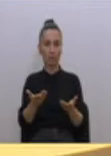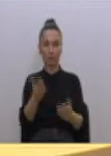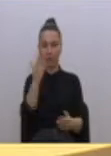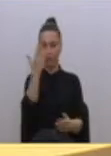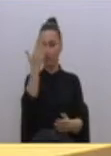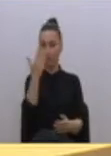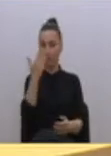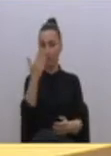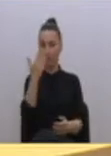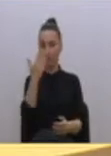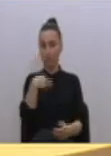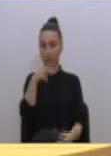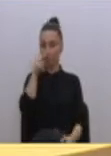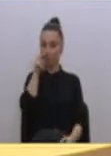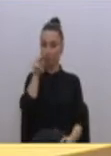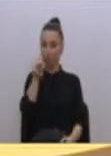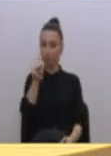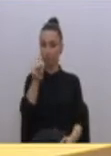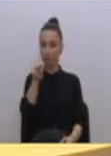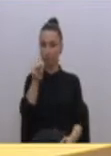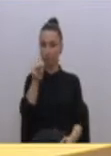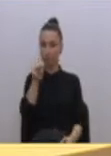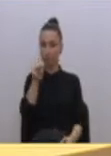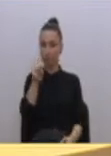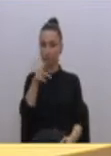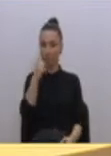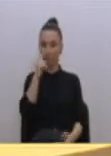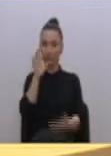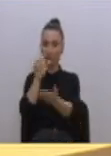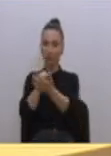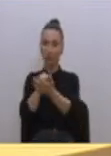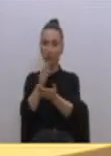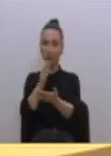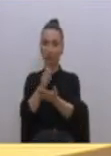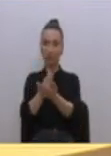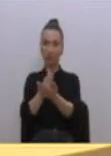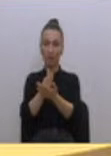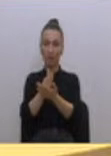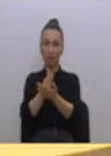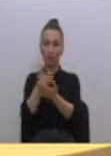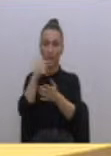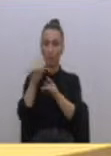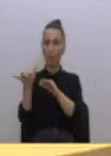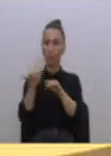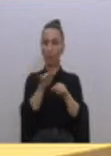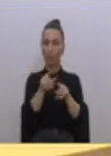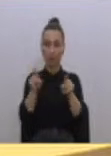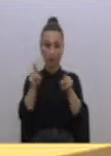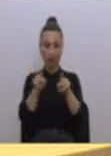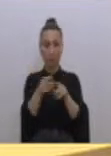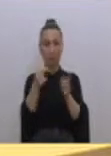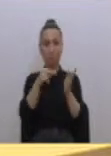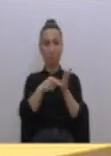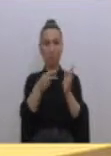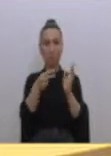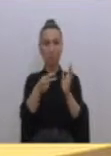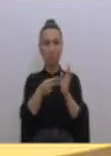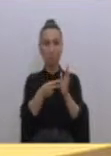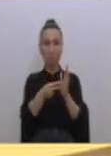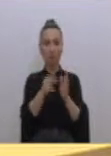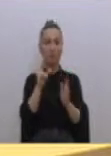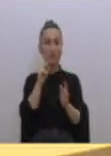sarkeși ce ai hedav da, da inahau, maulenev, sa ia se ceas, bugeti, am șral